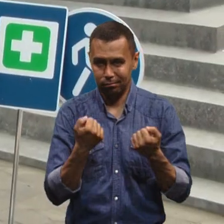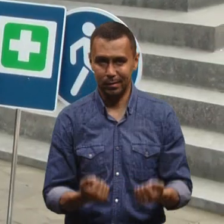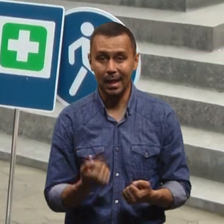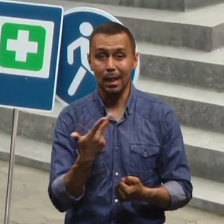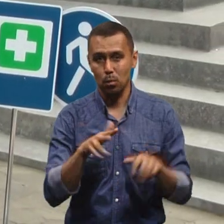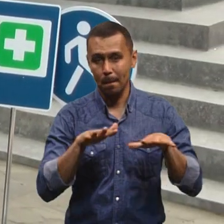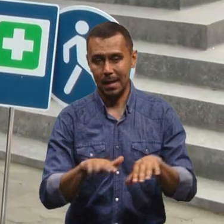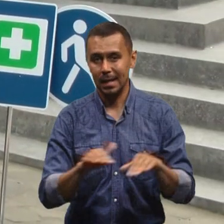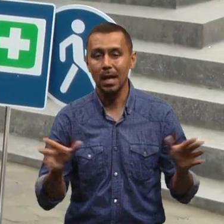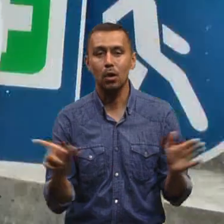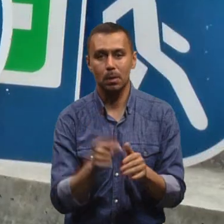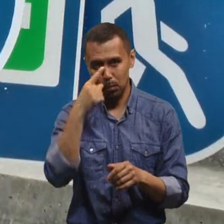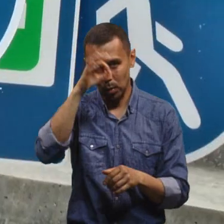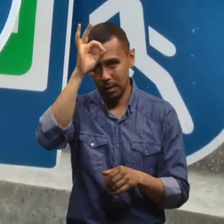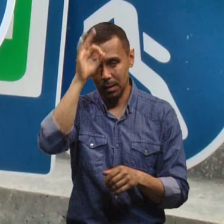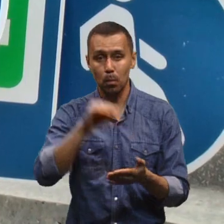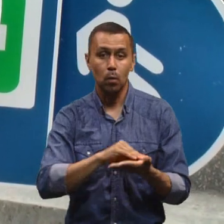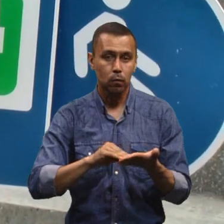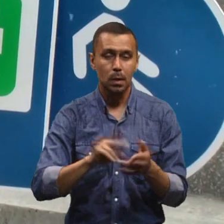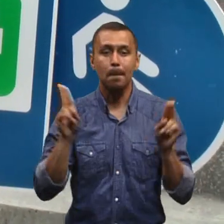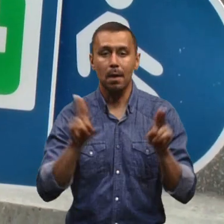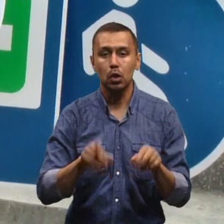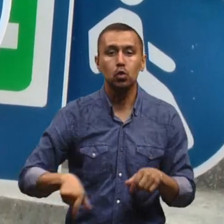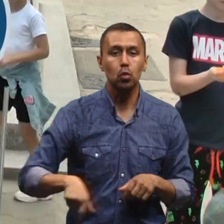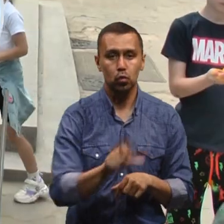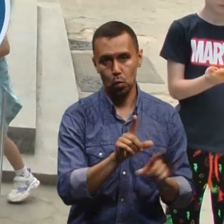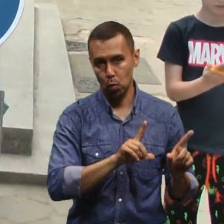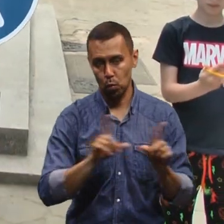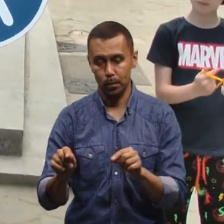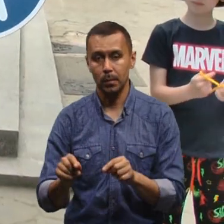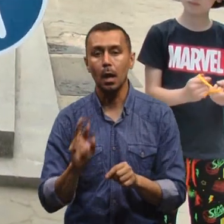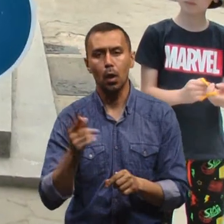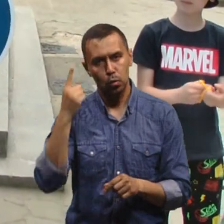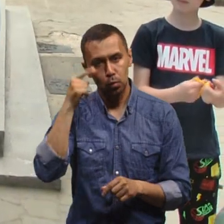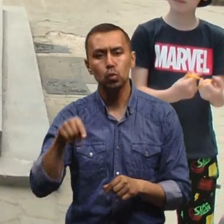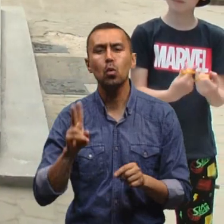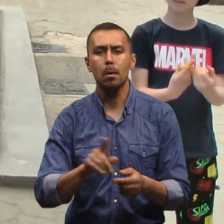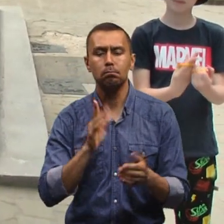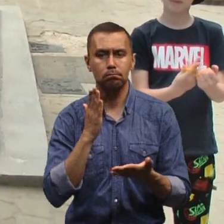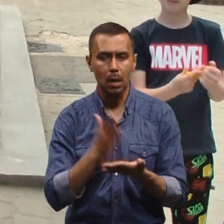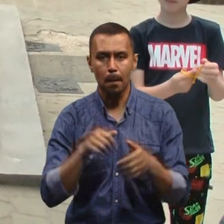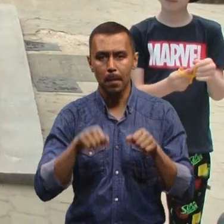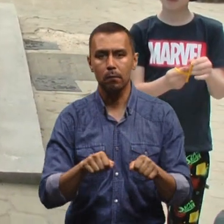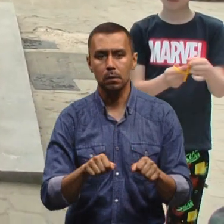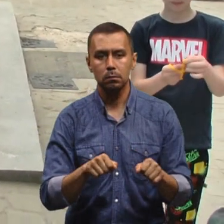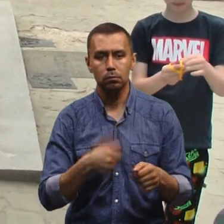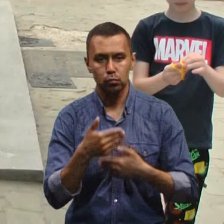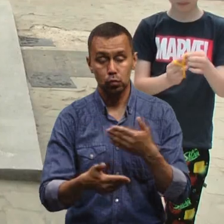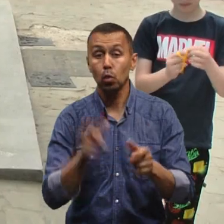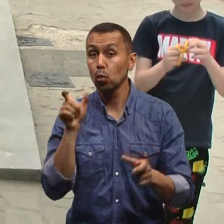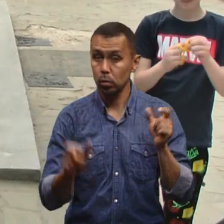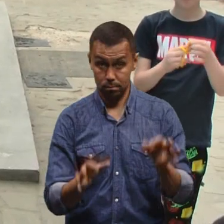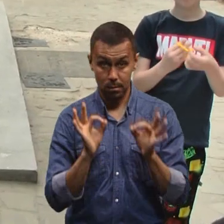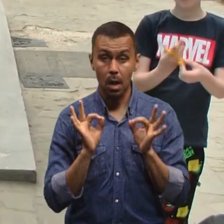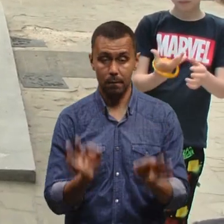третій локації діти разом із поліцейськими повторюють правила дорожнього руху. От як думаєш, тут хто має право їздити? Люди. Люди,